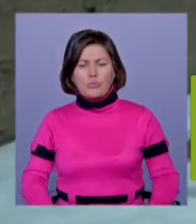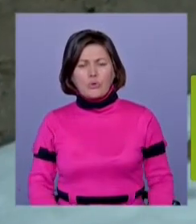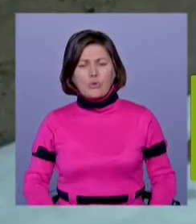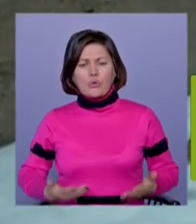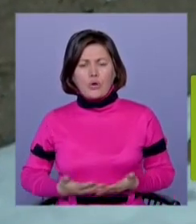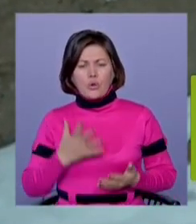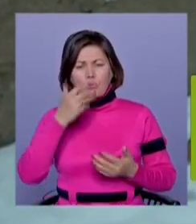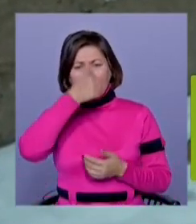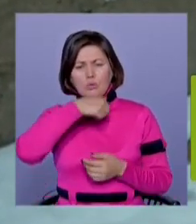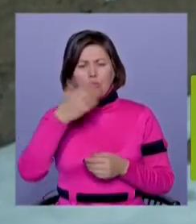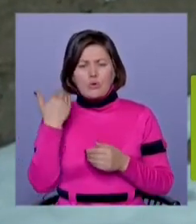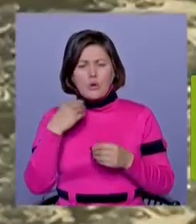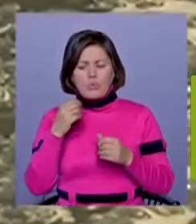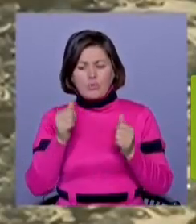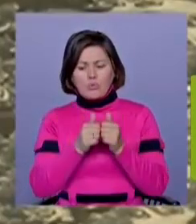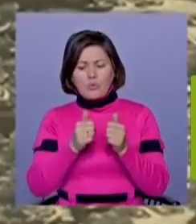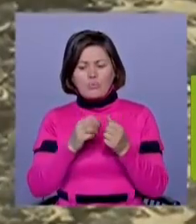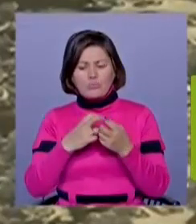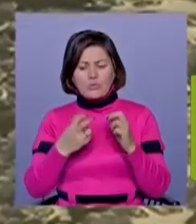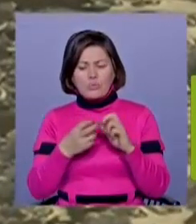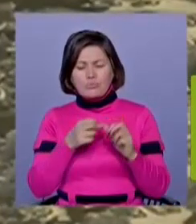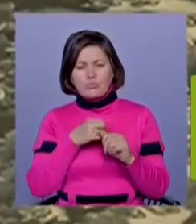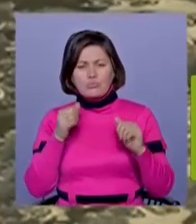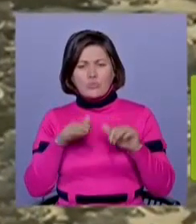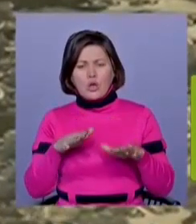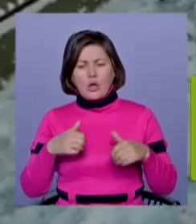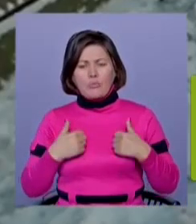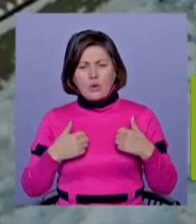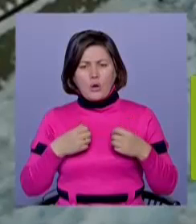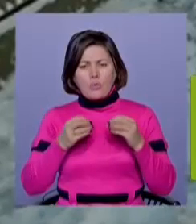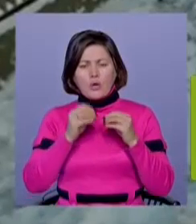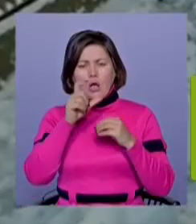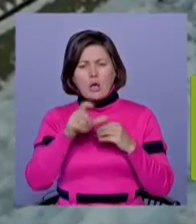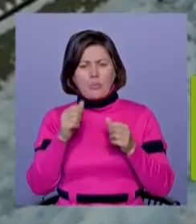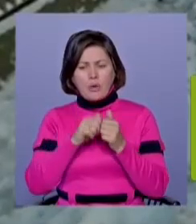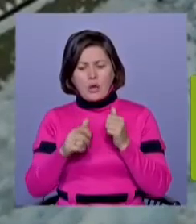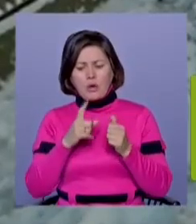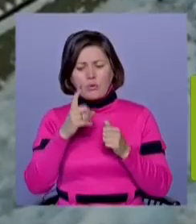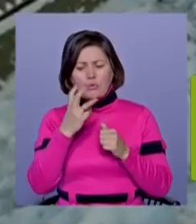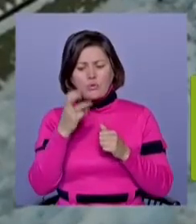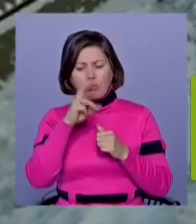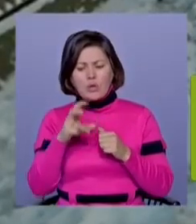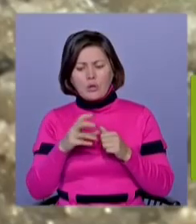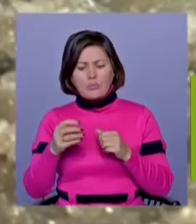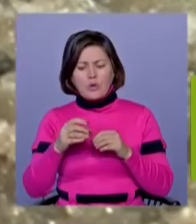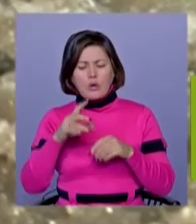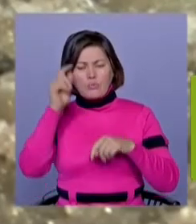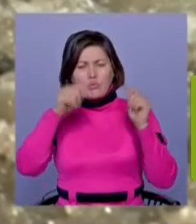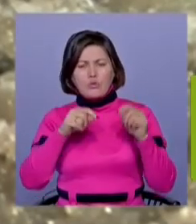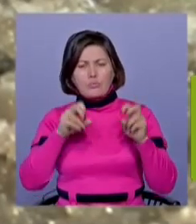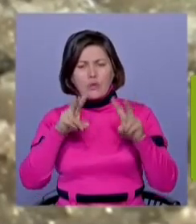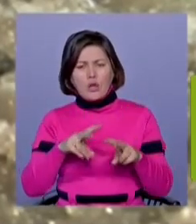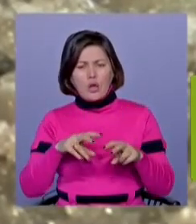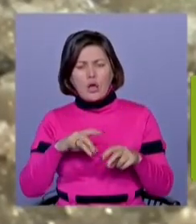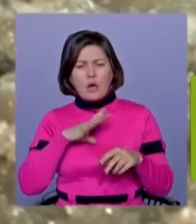сөзінше 5 жыл бұрын көршілер жиналып, мәселені өз еріктерімен шешуге бекінген. 10 шақты адамның әрқайсысы 300 доллардан жинап, жауын шашын суына арналған